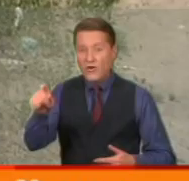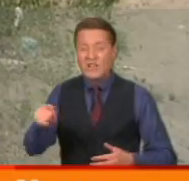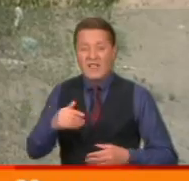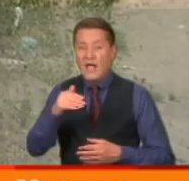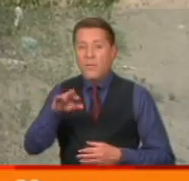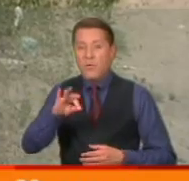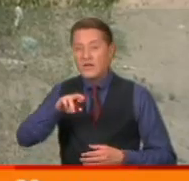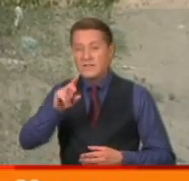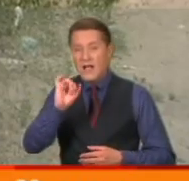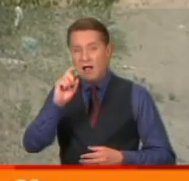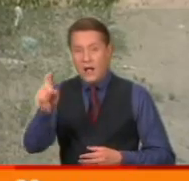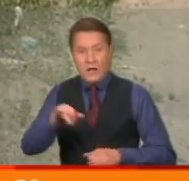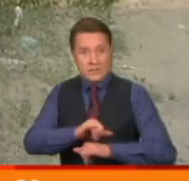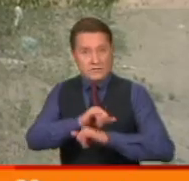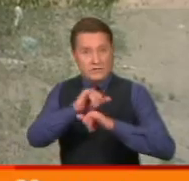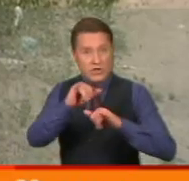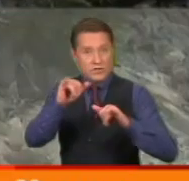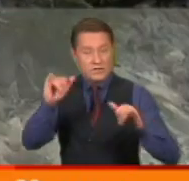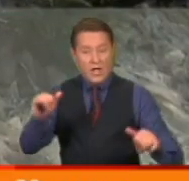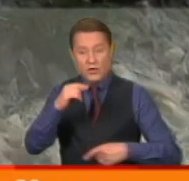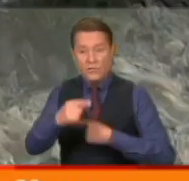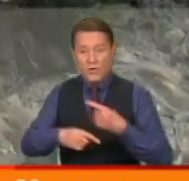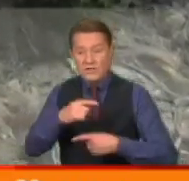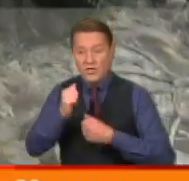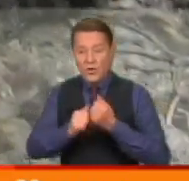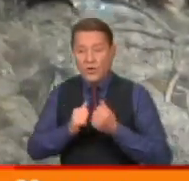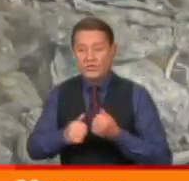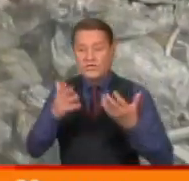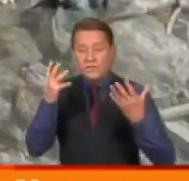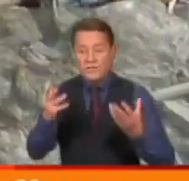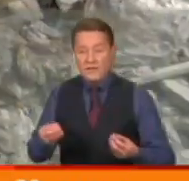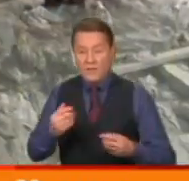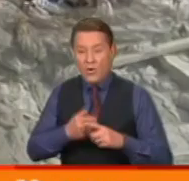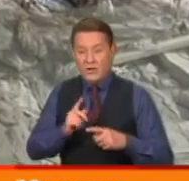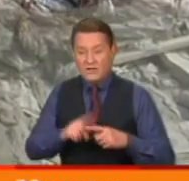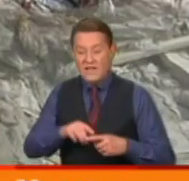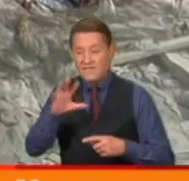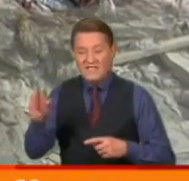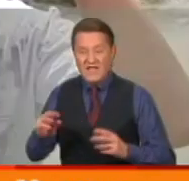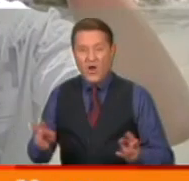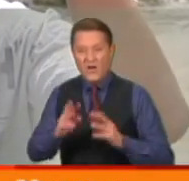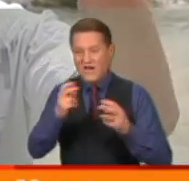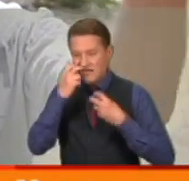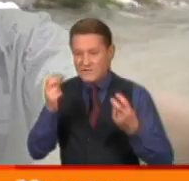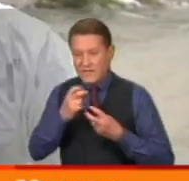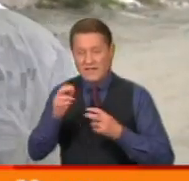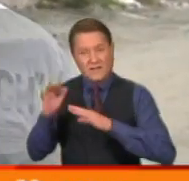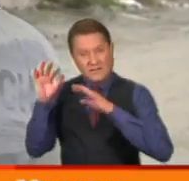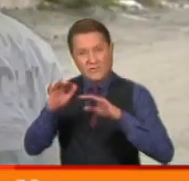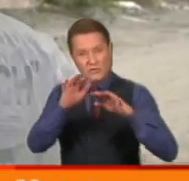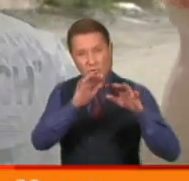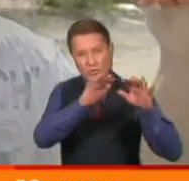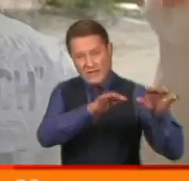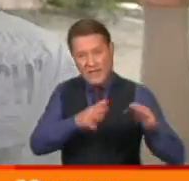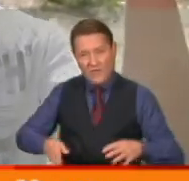Позняках зростають у якійсь геометричній прогресії, їх більше з кожним днем. І весь час ці купи горять, смердять, і все це йде от туди просто.